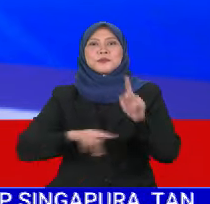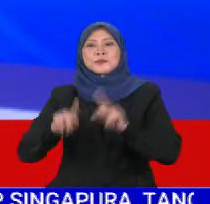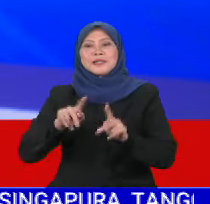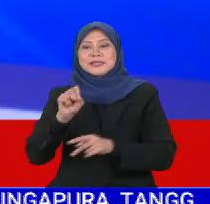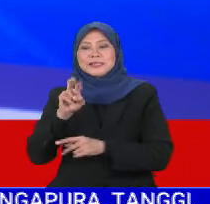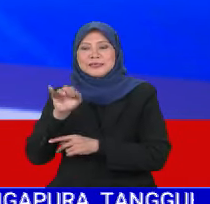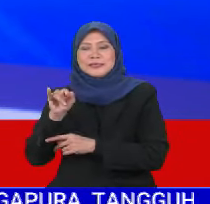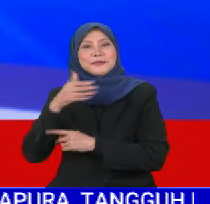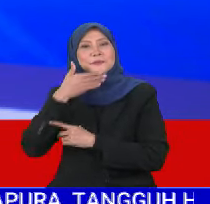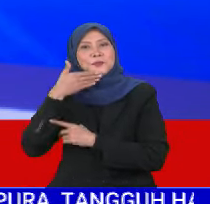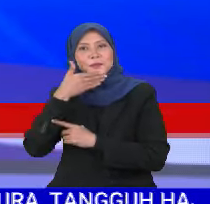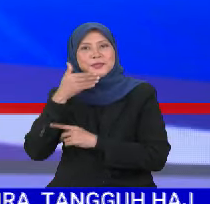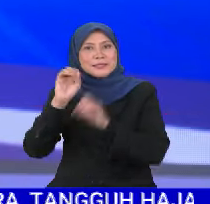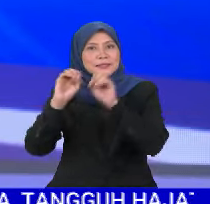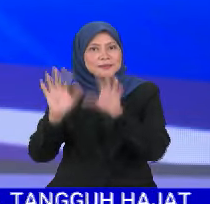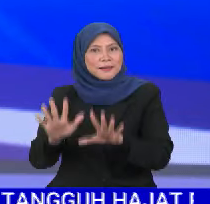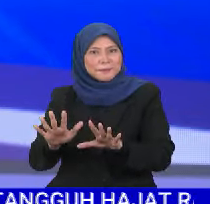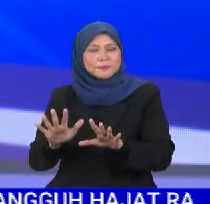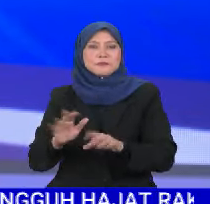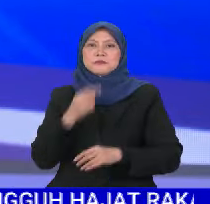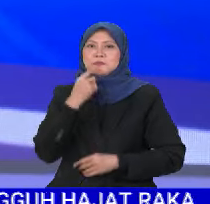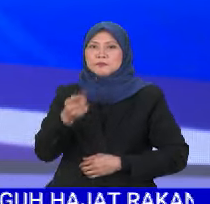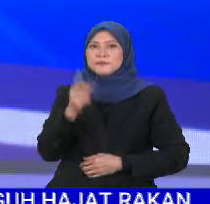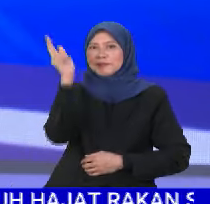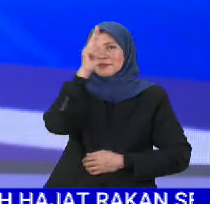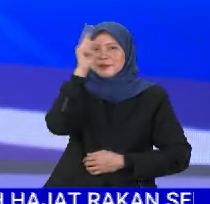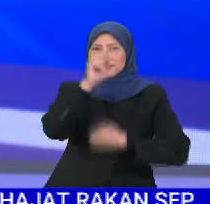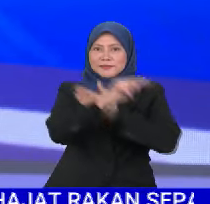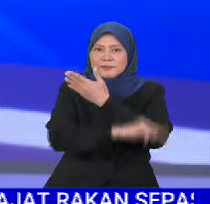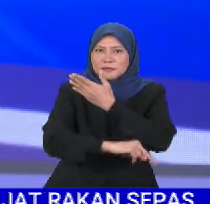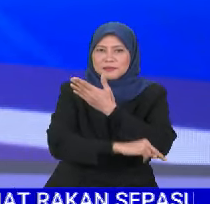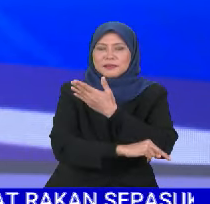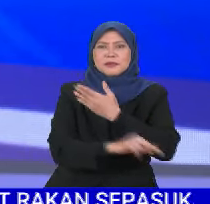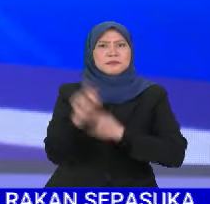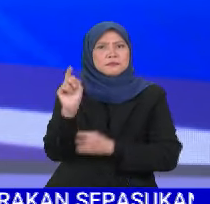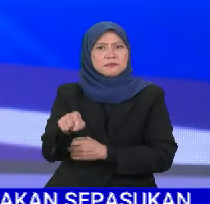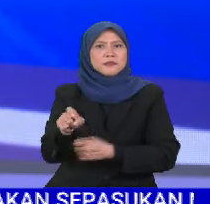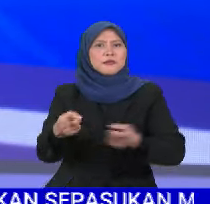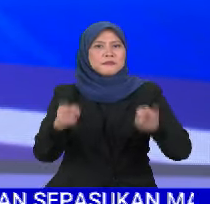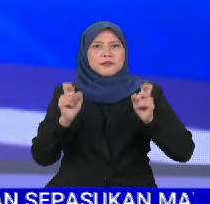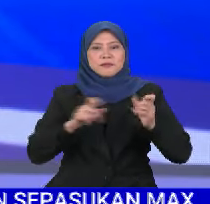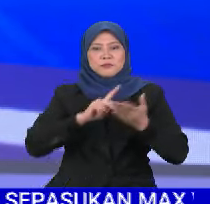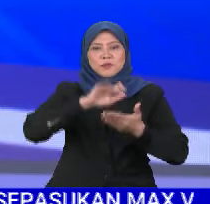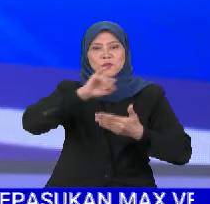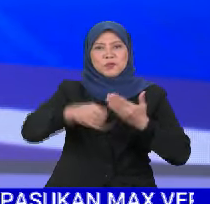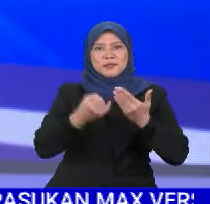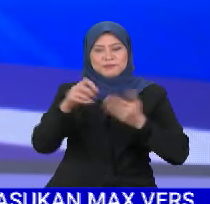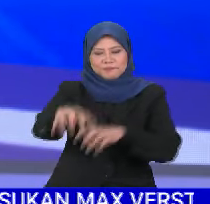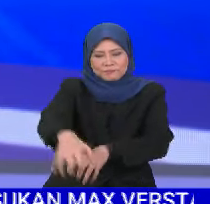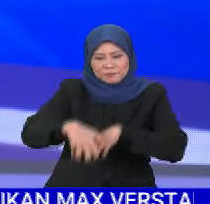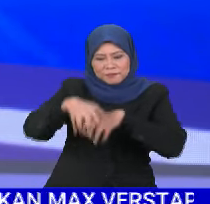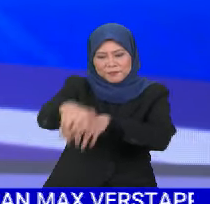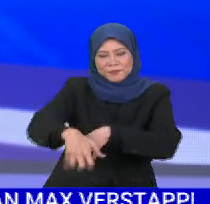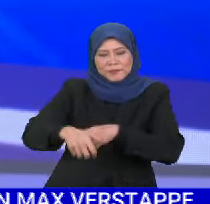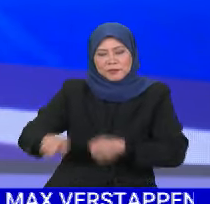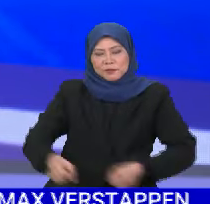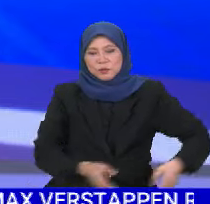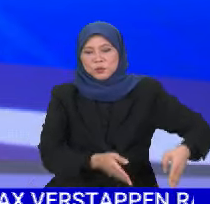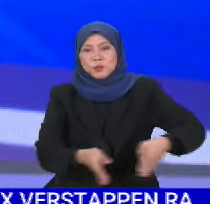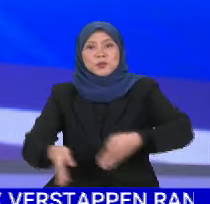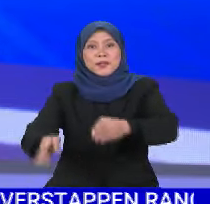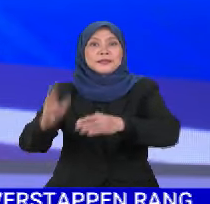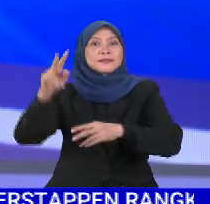Muda, Seksyen 25 Shah Alam menggesa kerajaan negeri supaya menyegerakan projek mendalamkan Sungai Kelang. Ia bagi